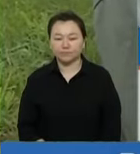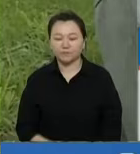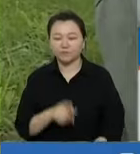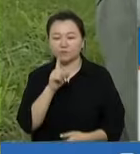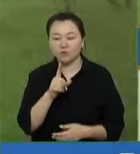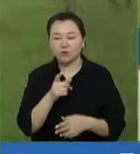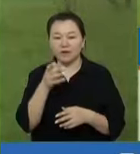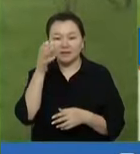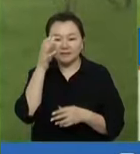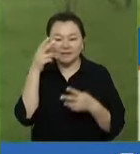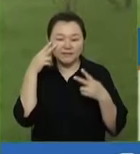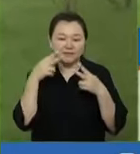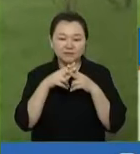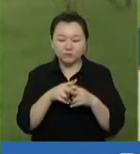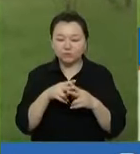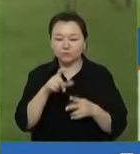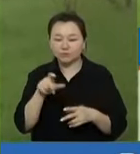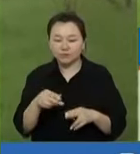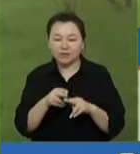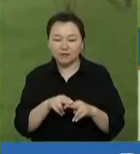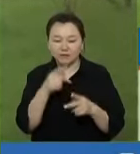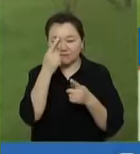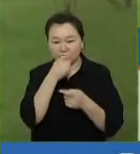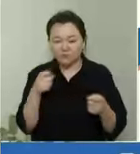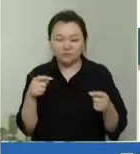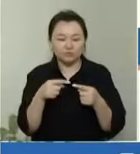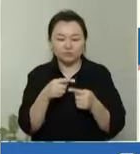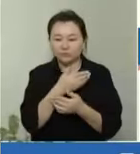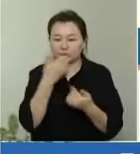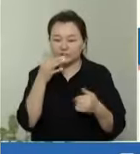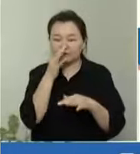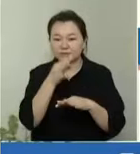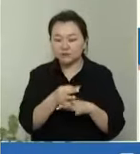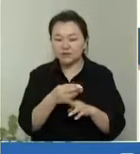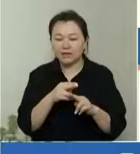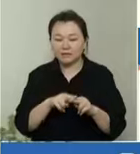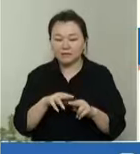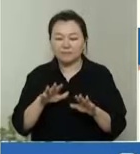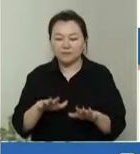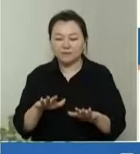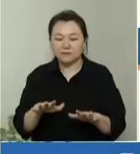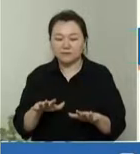Алайда ғылыми институт мамандары бұл ақпараттың шындыққа жанаспайтынын айтады. Мұнда